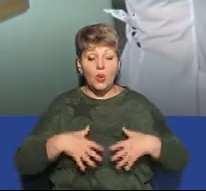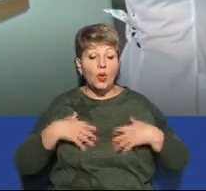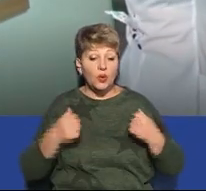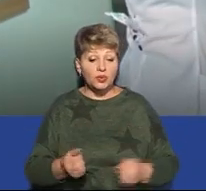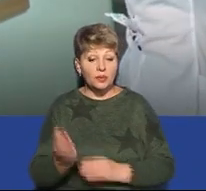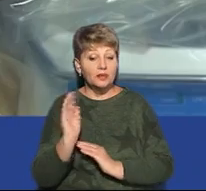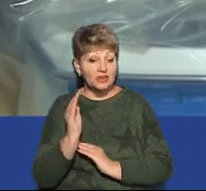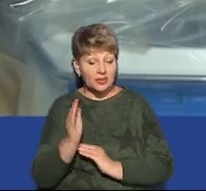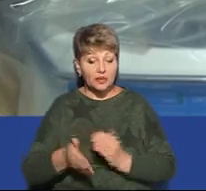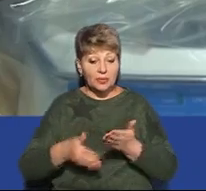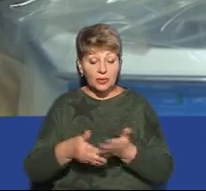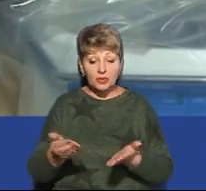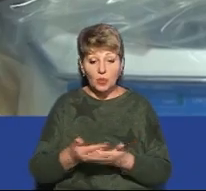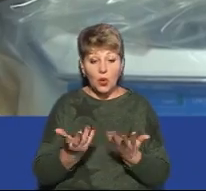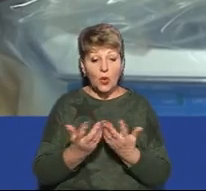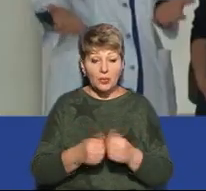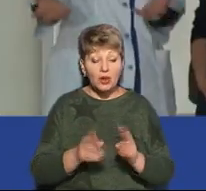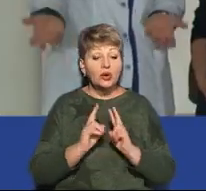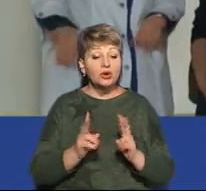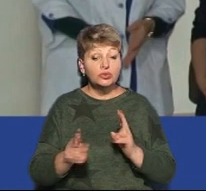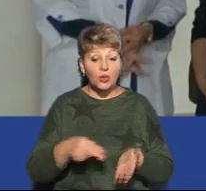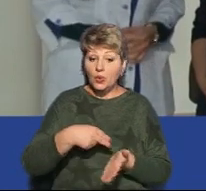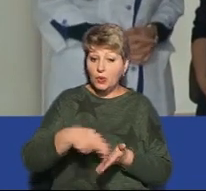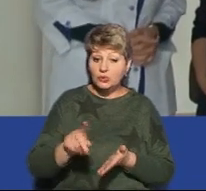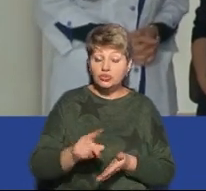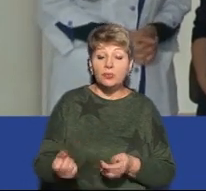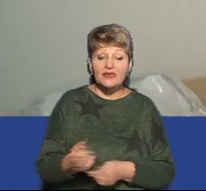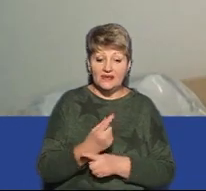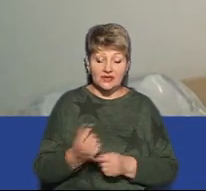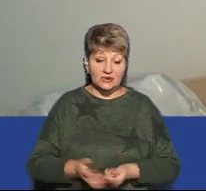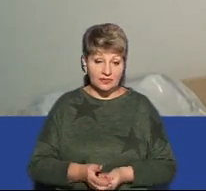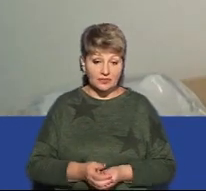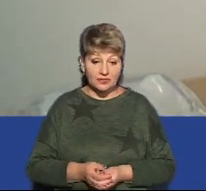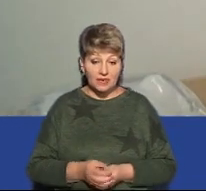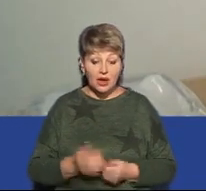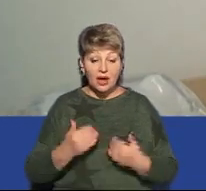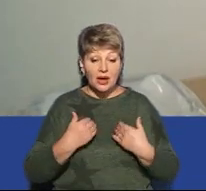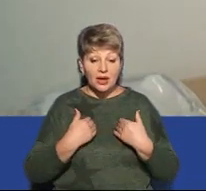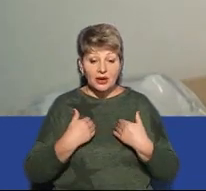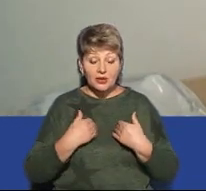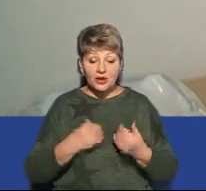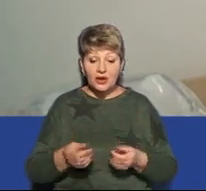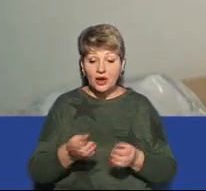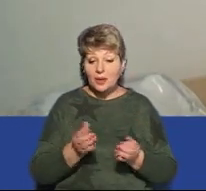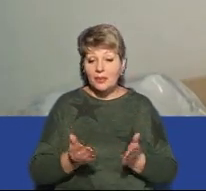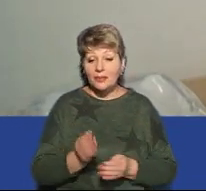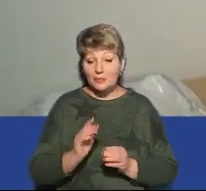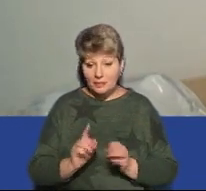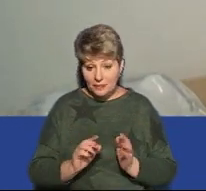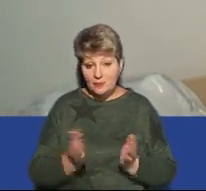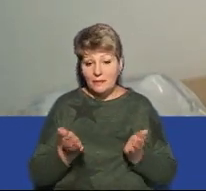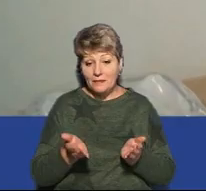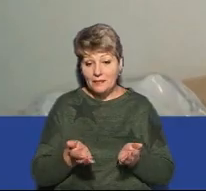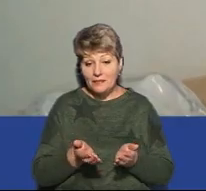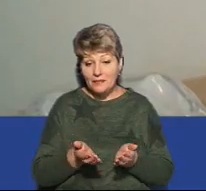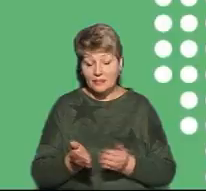немовлятам допомагатиме нове обладнання. Хто подбав, щоб воно з'явилося? Ми висвічуємо з усіх сторін малышей. І от воно собі